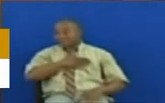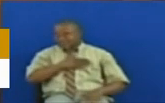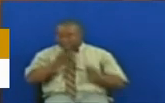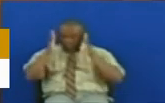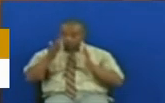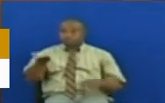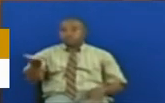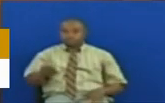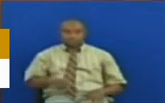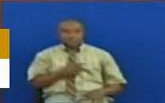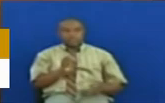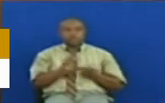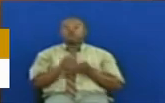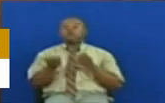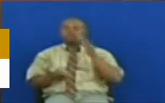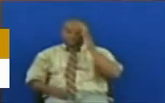Naibu, dakika 10.